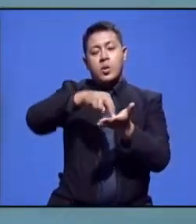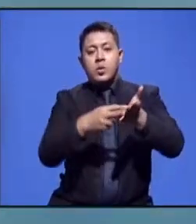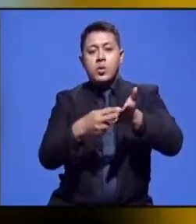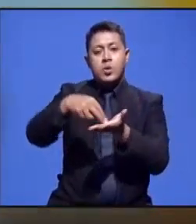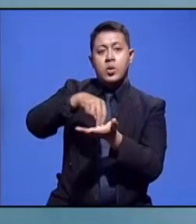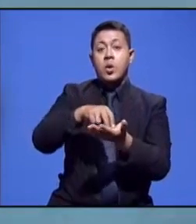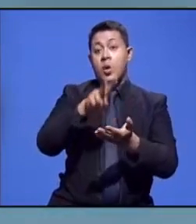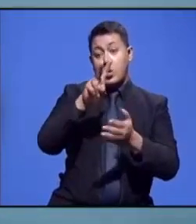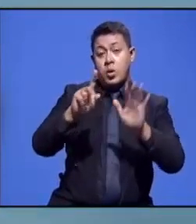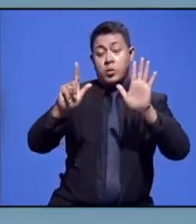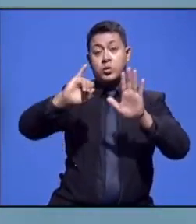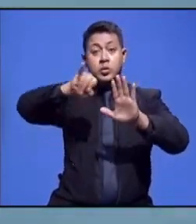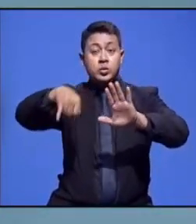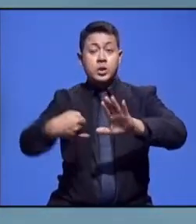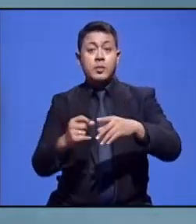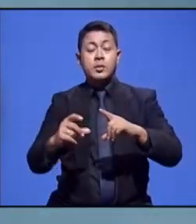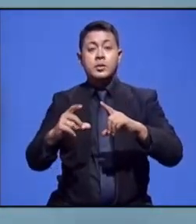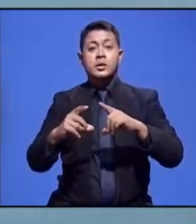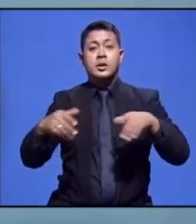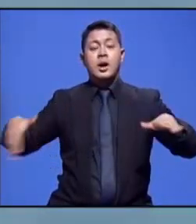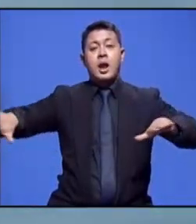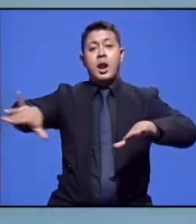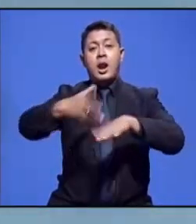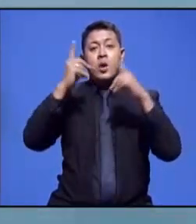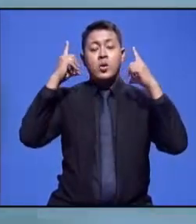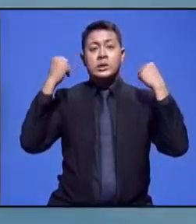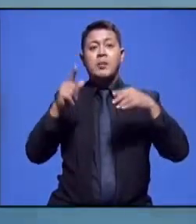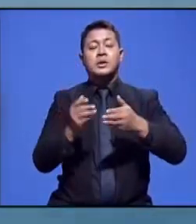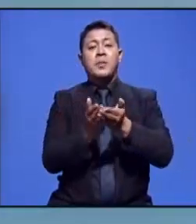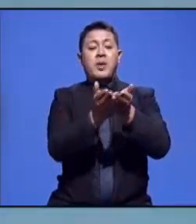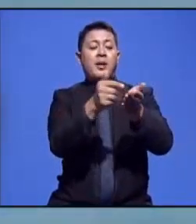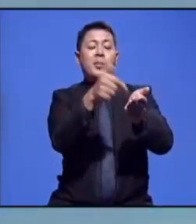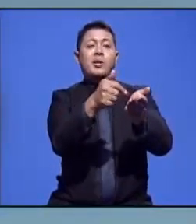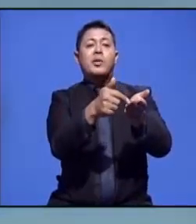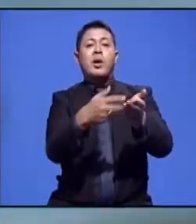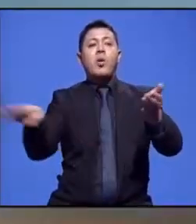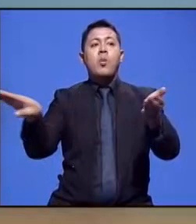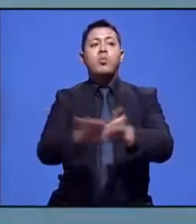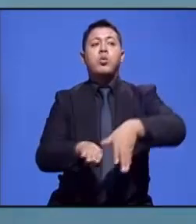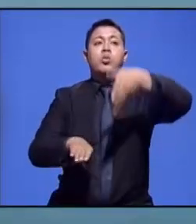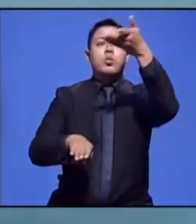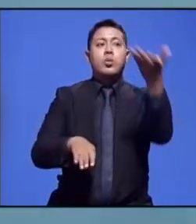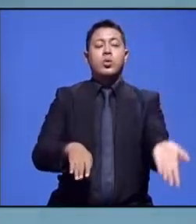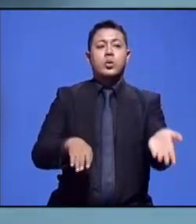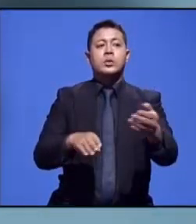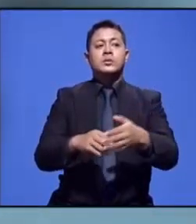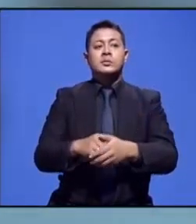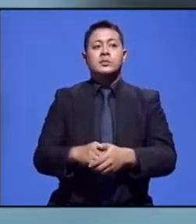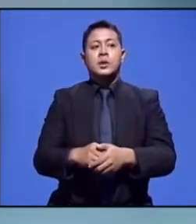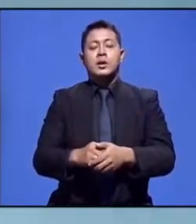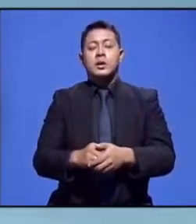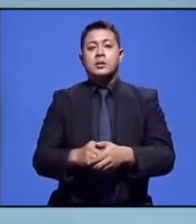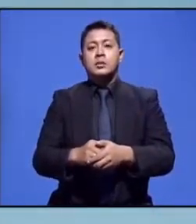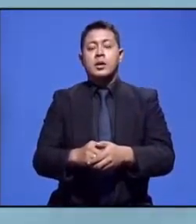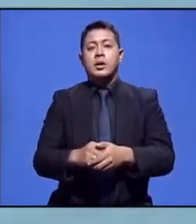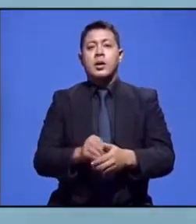27 jam di Laut Jawa setelah kapal mereka tenggelam akibat dihantam gelombang tinggi. Kapal bermuatan pupuk ini bertolak dari Gresik, Jawa Timur